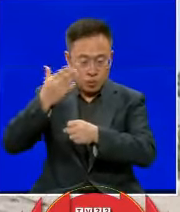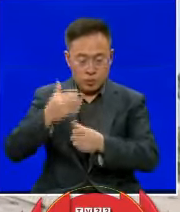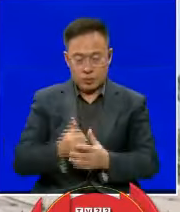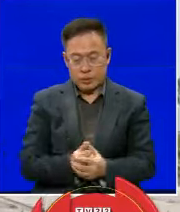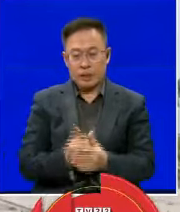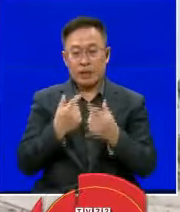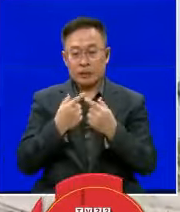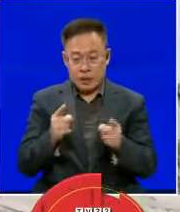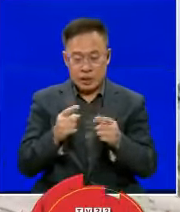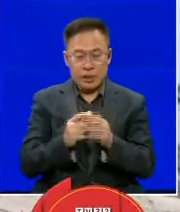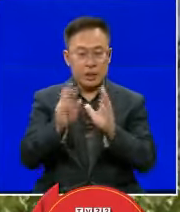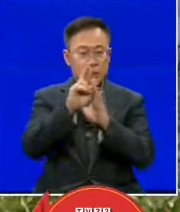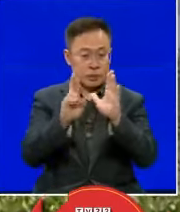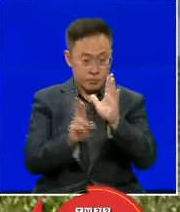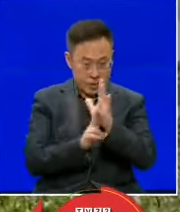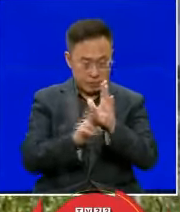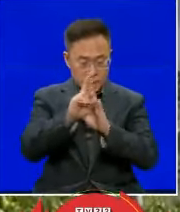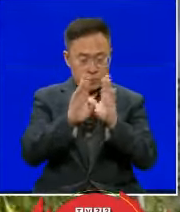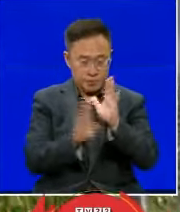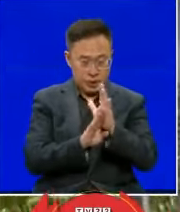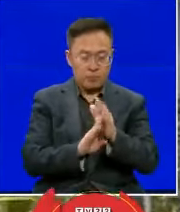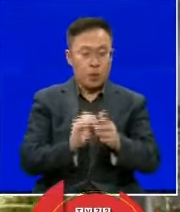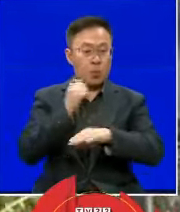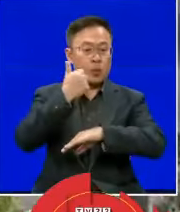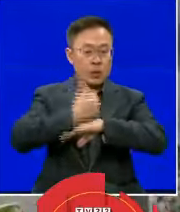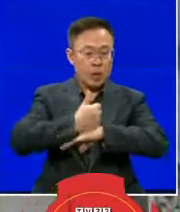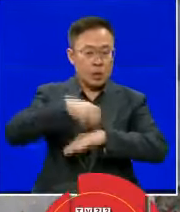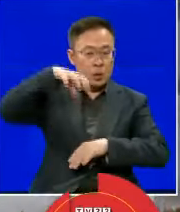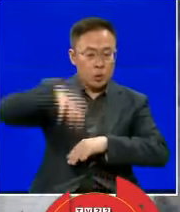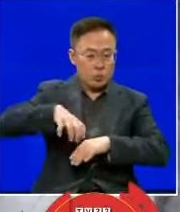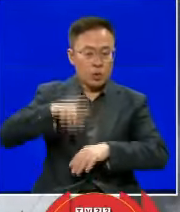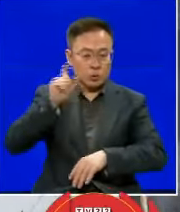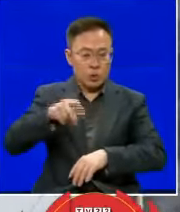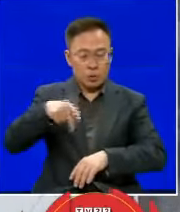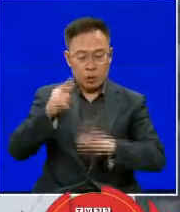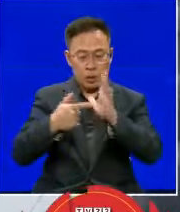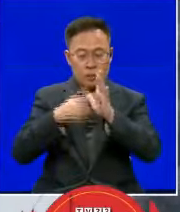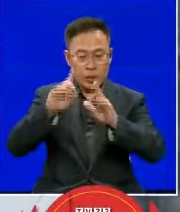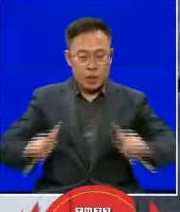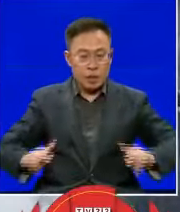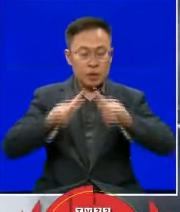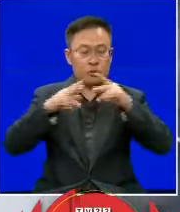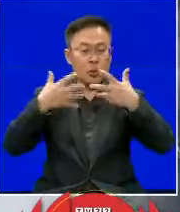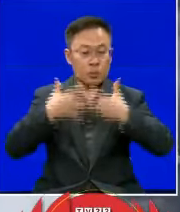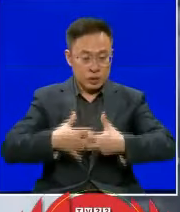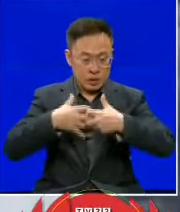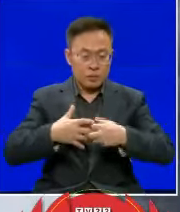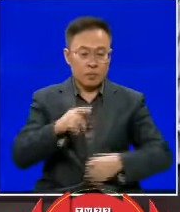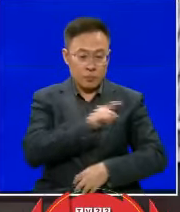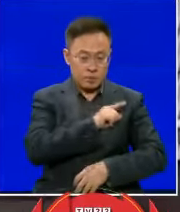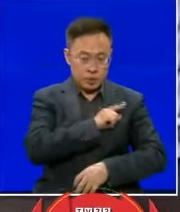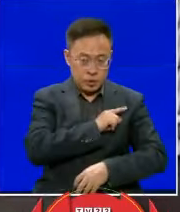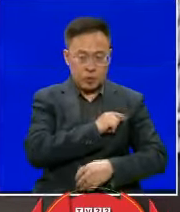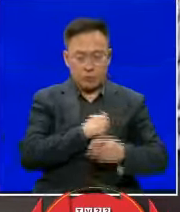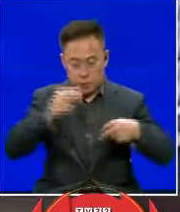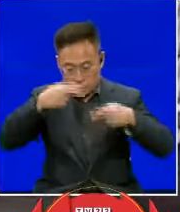มาแต่ตามระเบียบการโยกย้ายข้าราชการระดับสูงต้องให้ท่านปลัดกระทรวงอุตสาหกรรมซึ่งตอนนี้คือคุณณัฐพลรังสิตพล